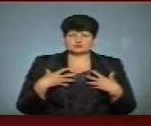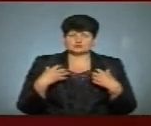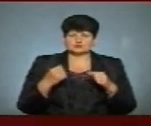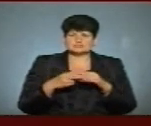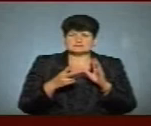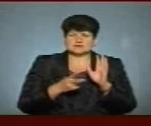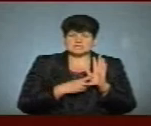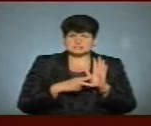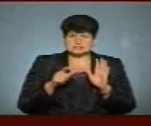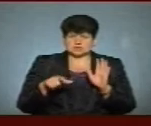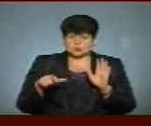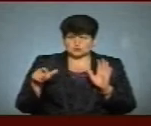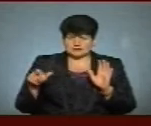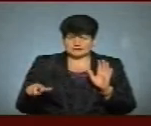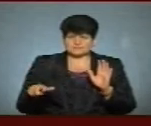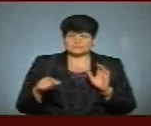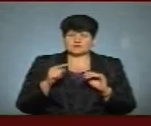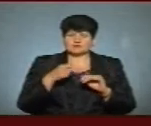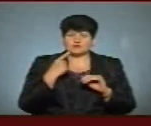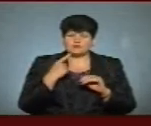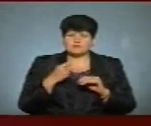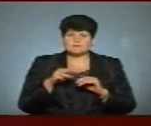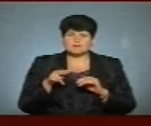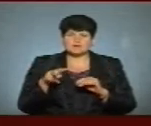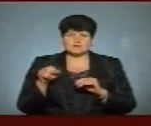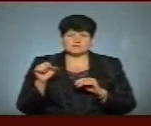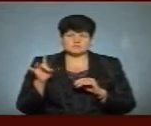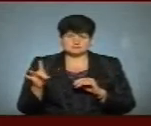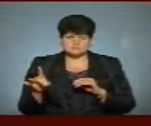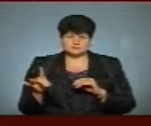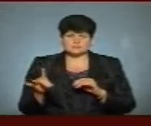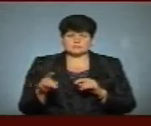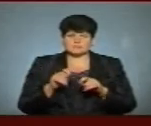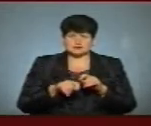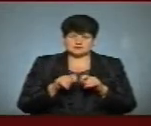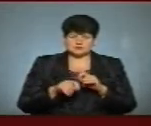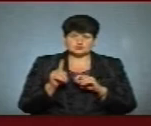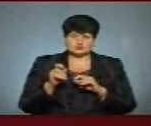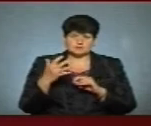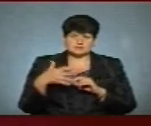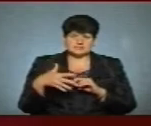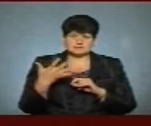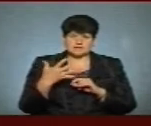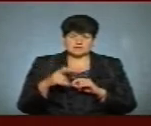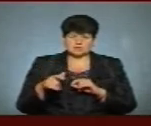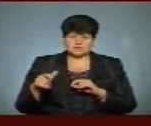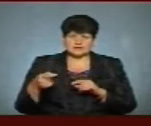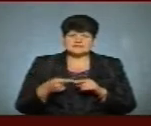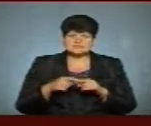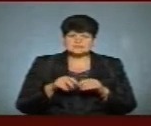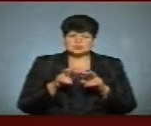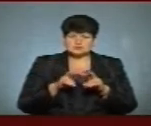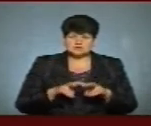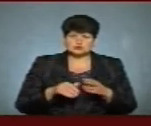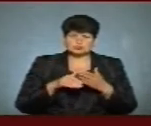17 людей, каже Володимир Паничев. За його словами, методом полімеразно-ланцюгової реакції протестували 155 людей. Це дослідження